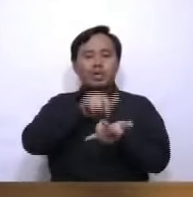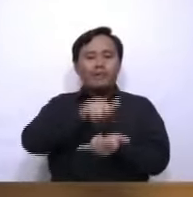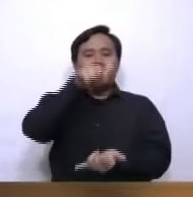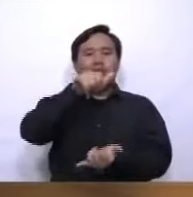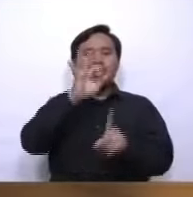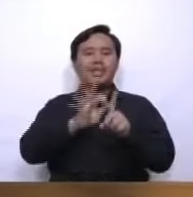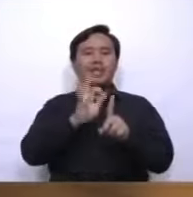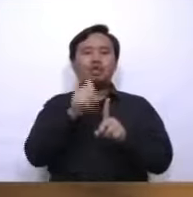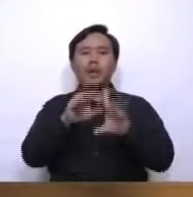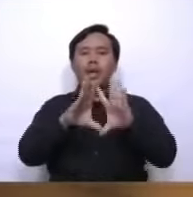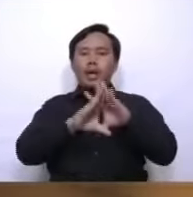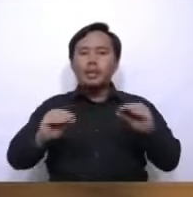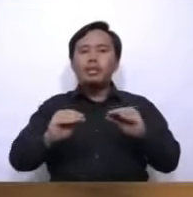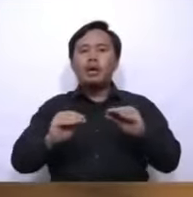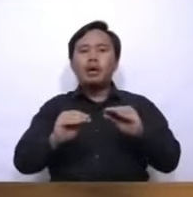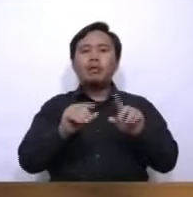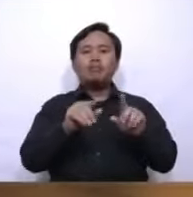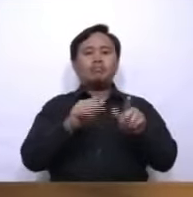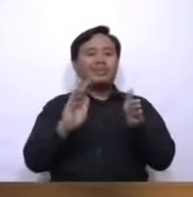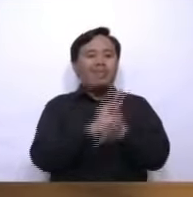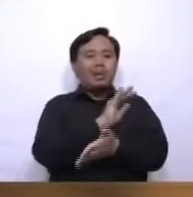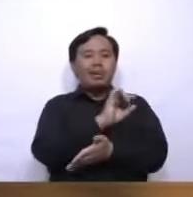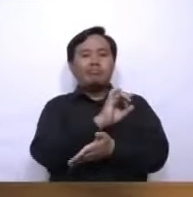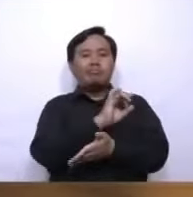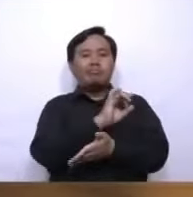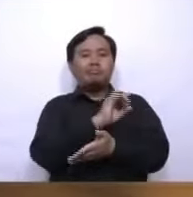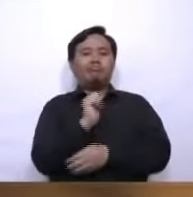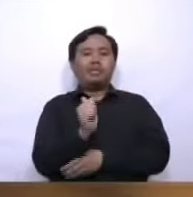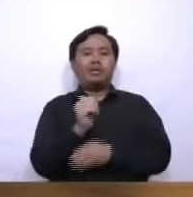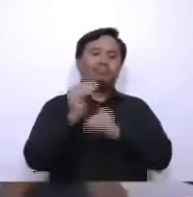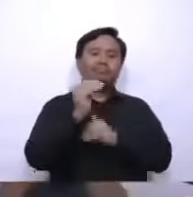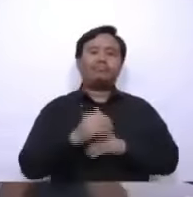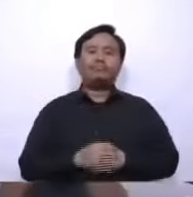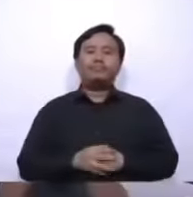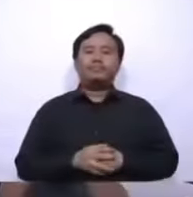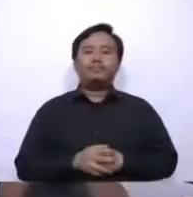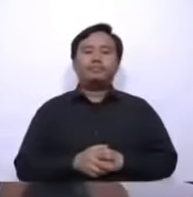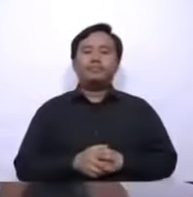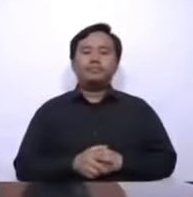bekerja secara maksimal di dalam berbagai kesempatan.